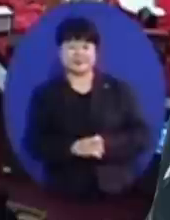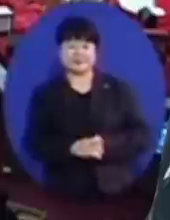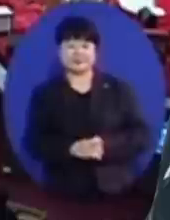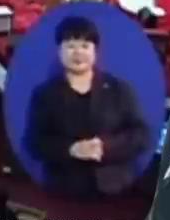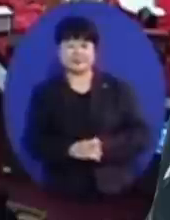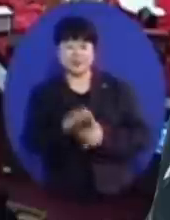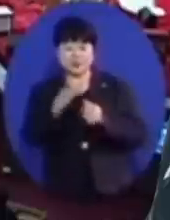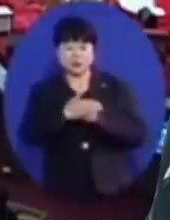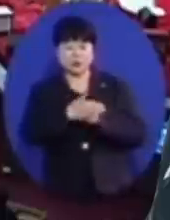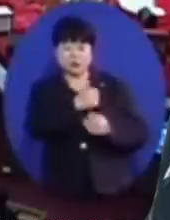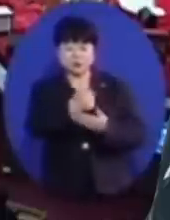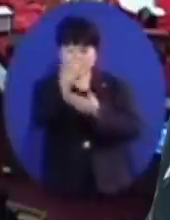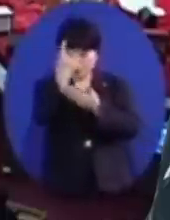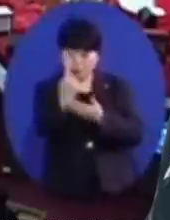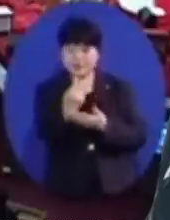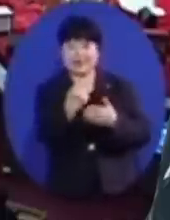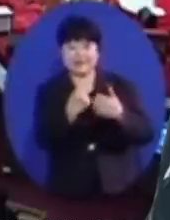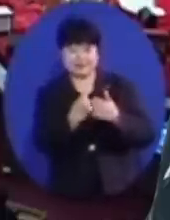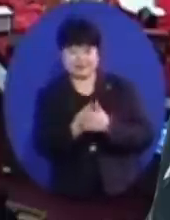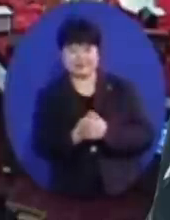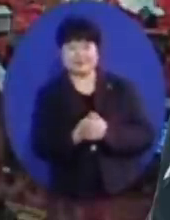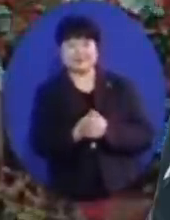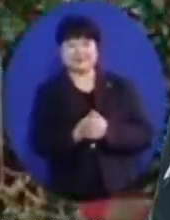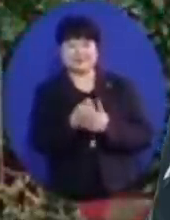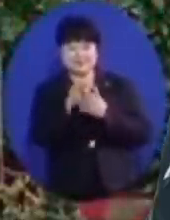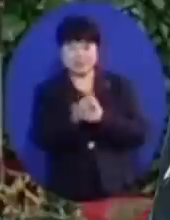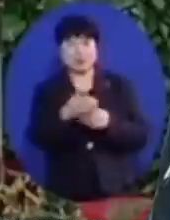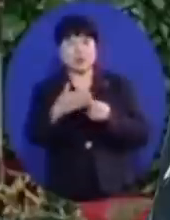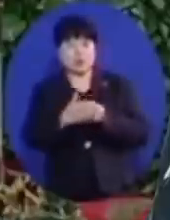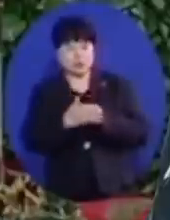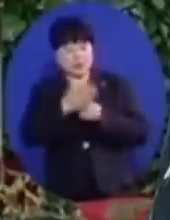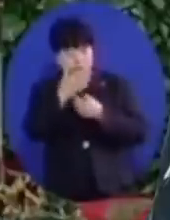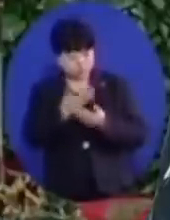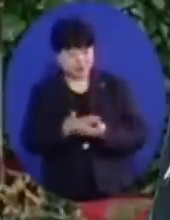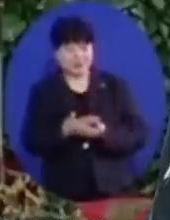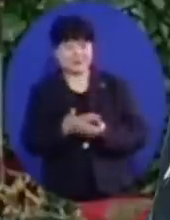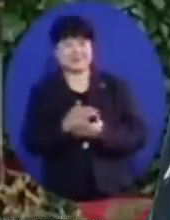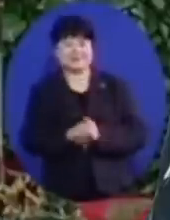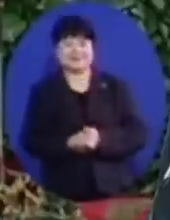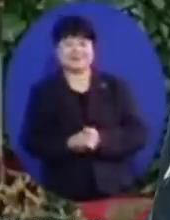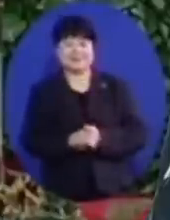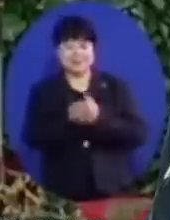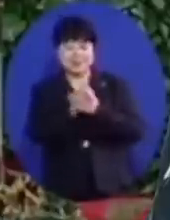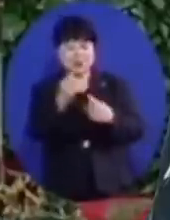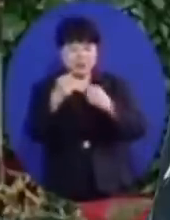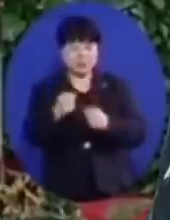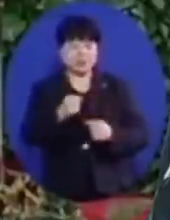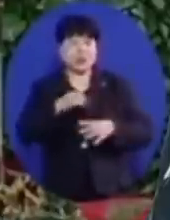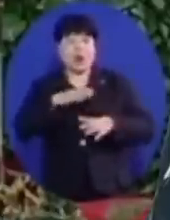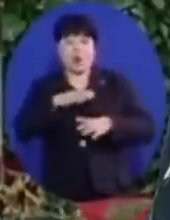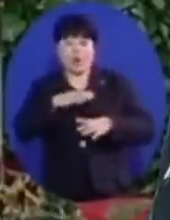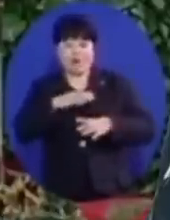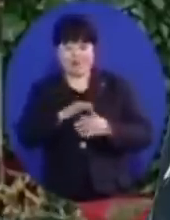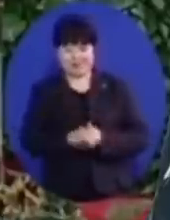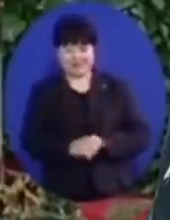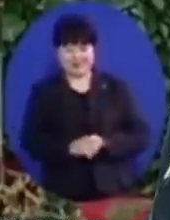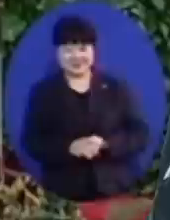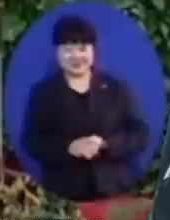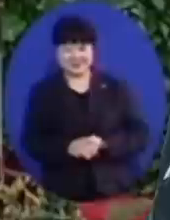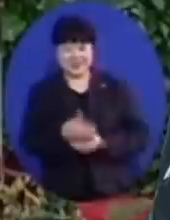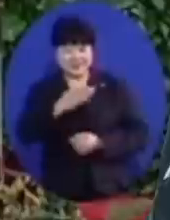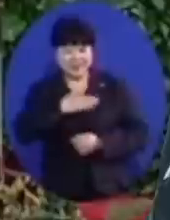의 돕는 자로 모셨으면 기도를 해야 되는 것입니다 기도의 힘은 놀랍습니다 나의